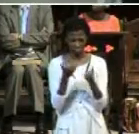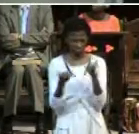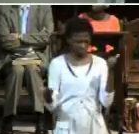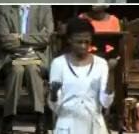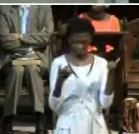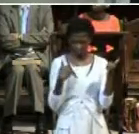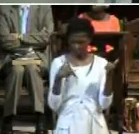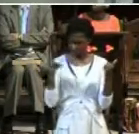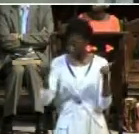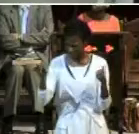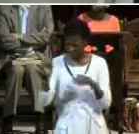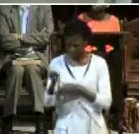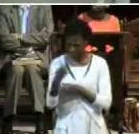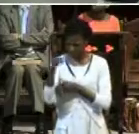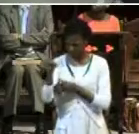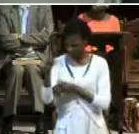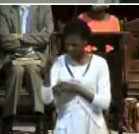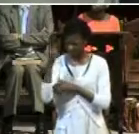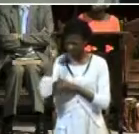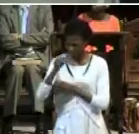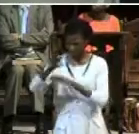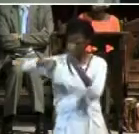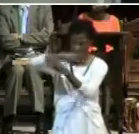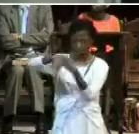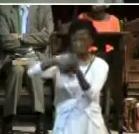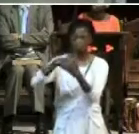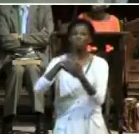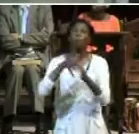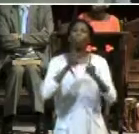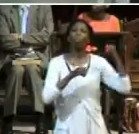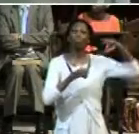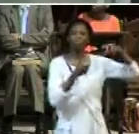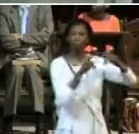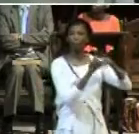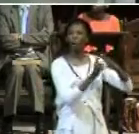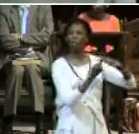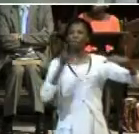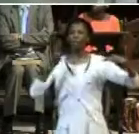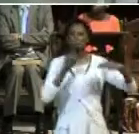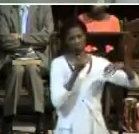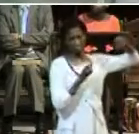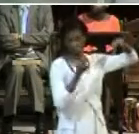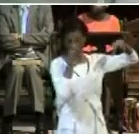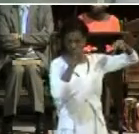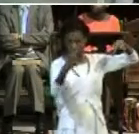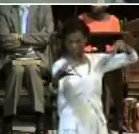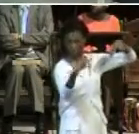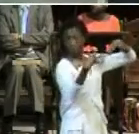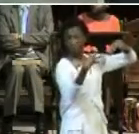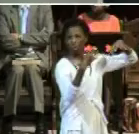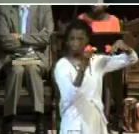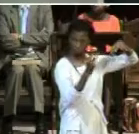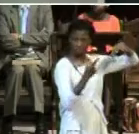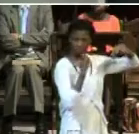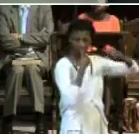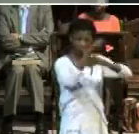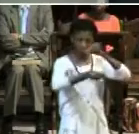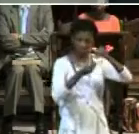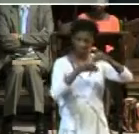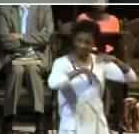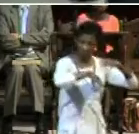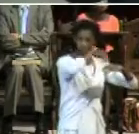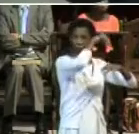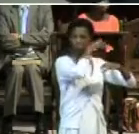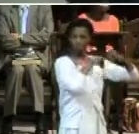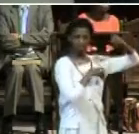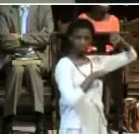il faut que ça se mêle à l'extérieur. Autant la lumière, elle est sortie pour que les gens la voient, elle est hors du monde.